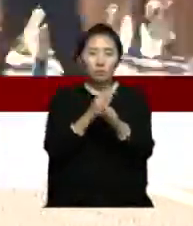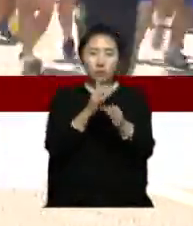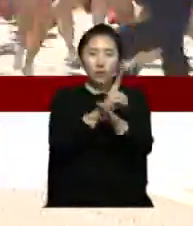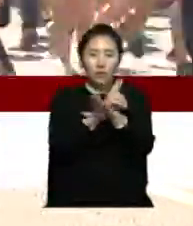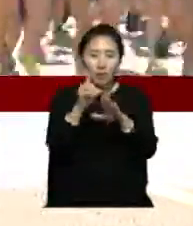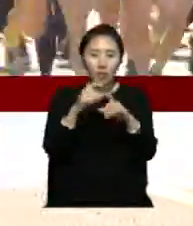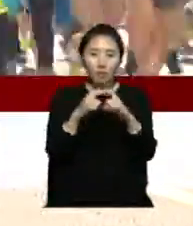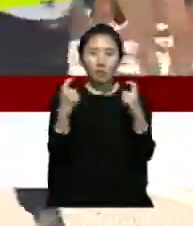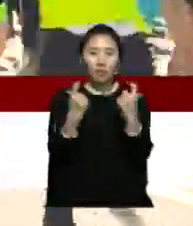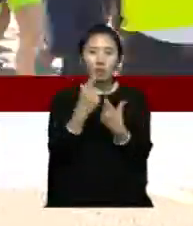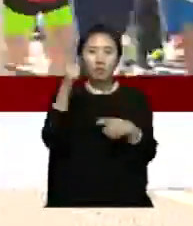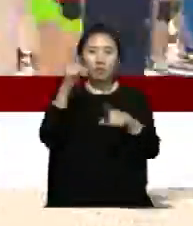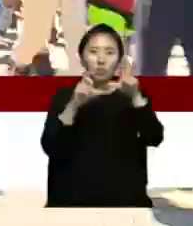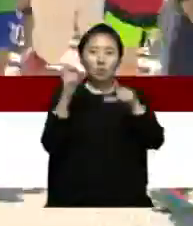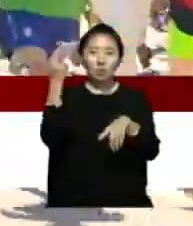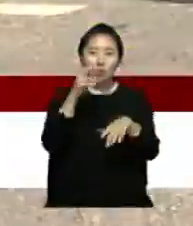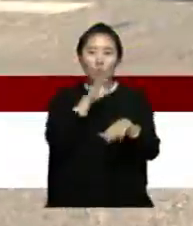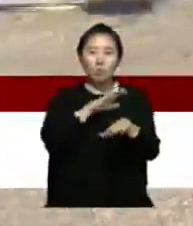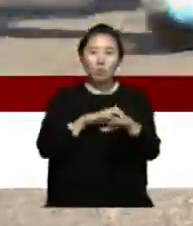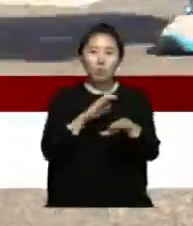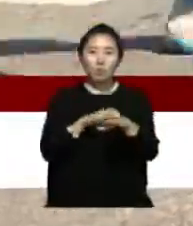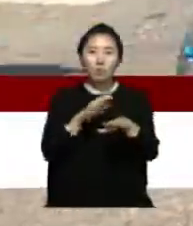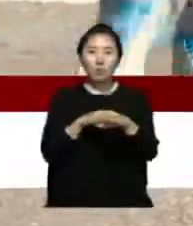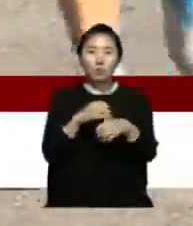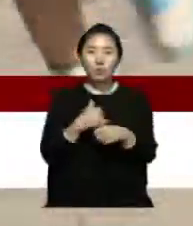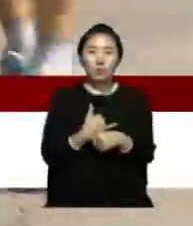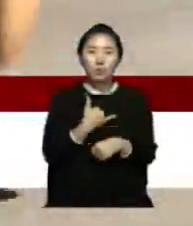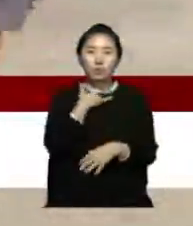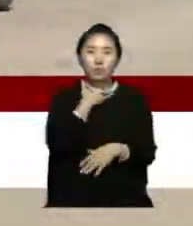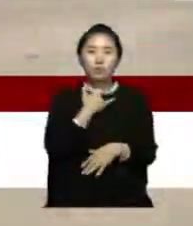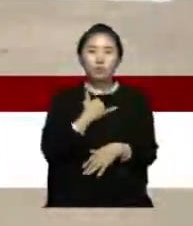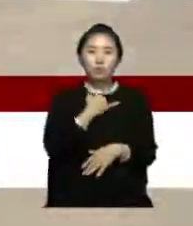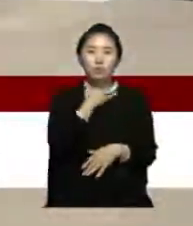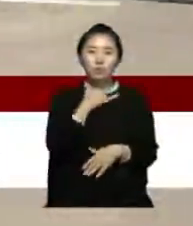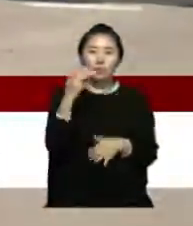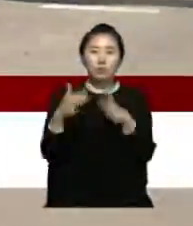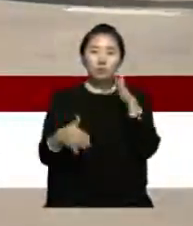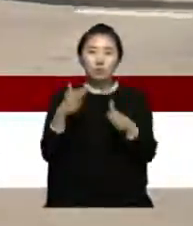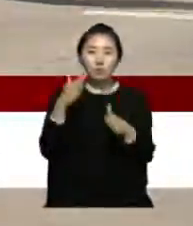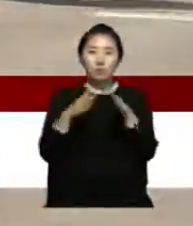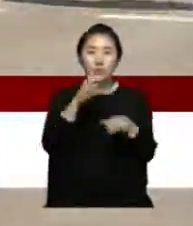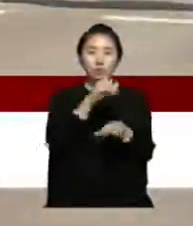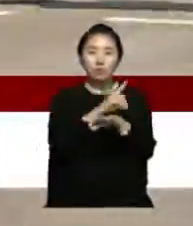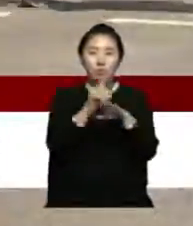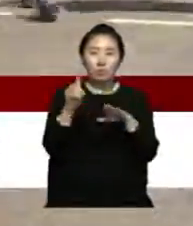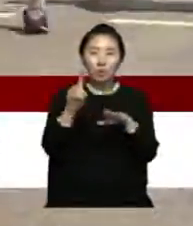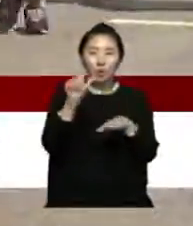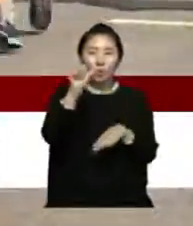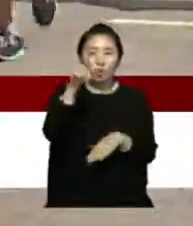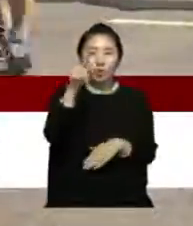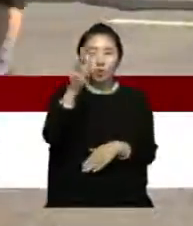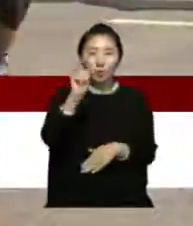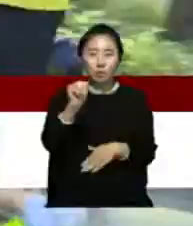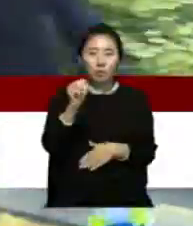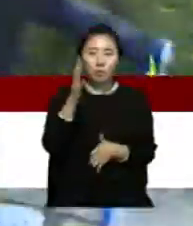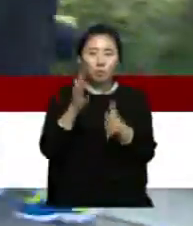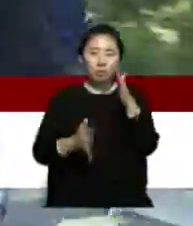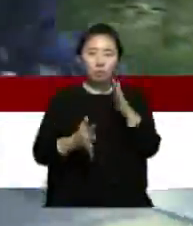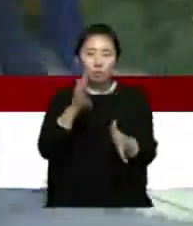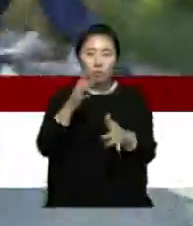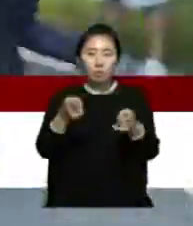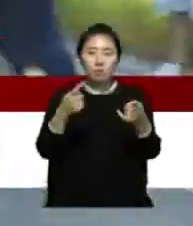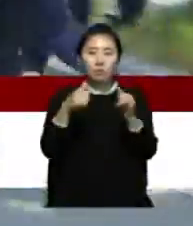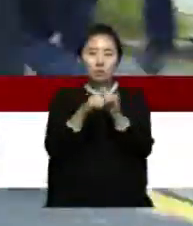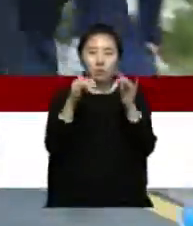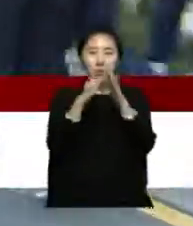메카로 거듭난 모습을 되새겨보기 위한 넥타이 마라톤 대회가 열립니다. 디지털 단지 내 5km 구간을 달리는 코스로